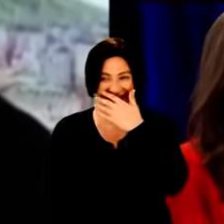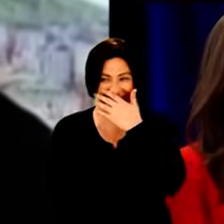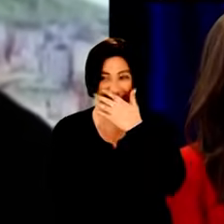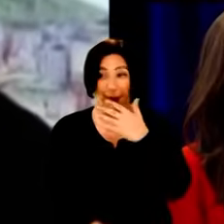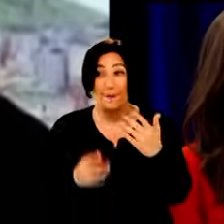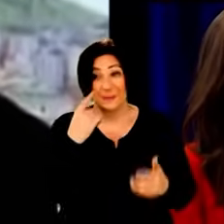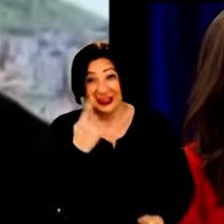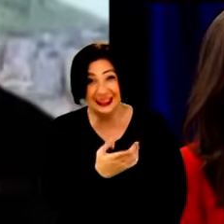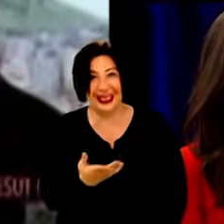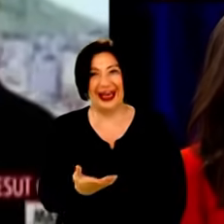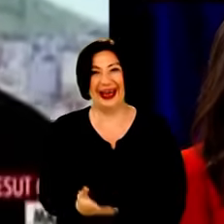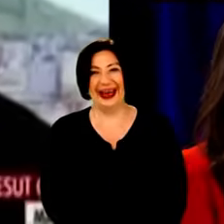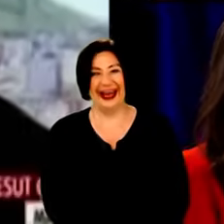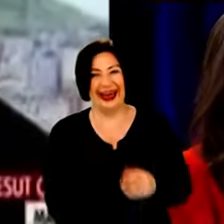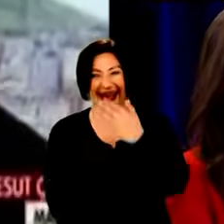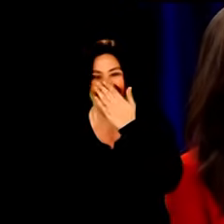Baksana oğlum.